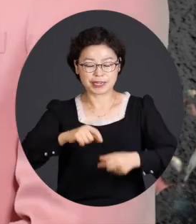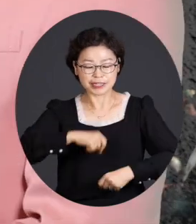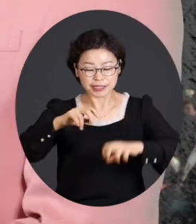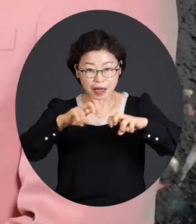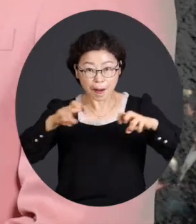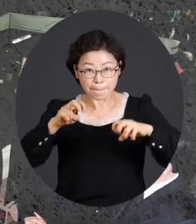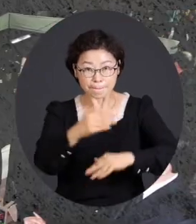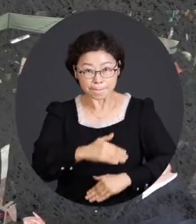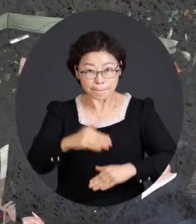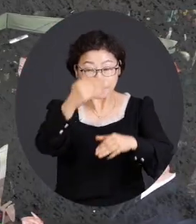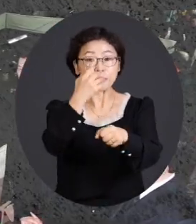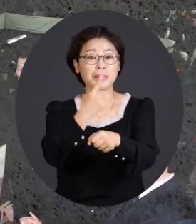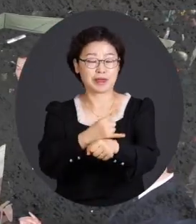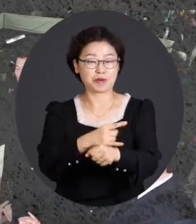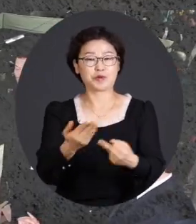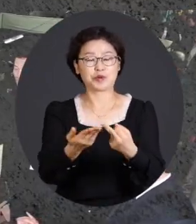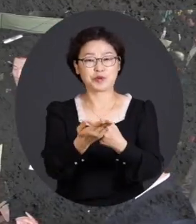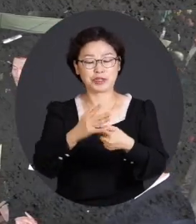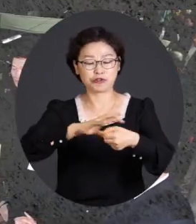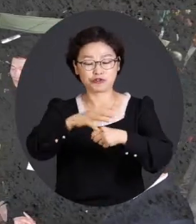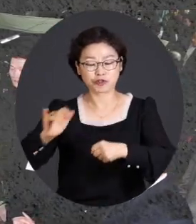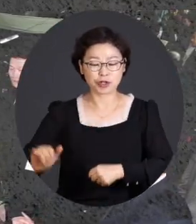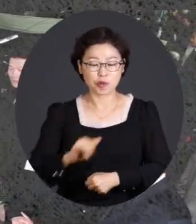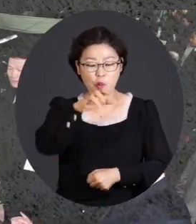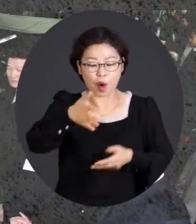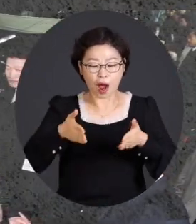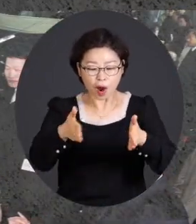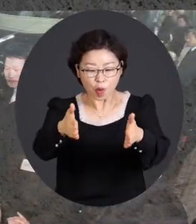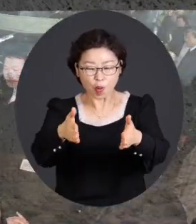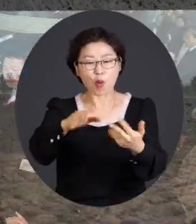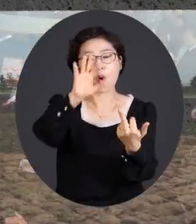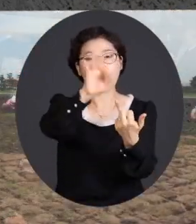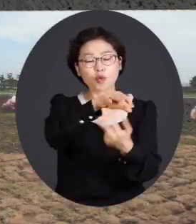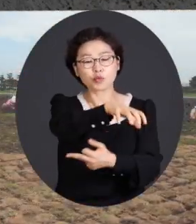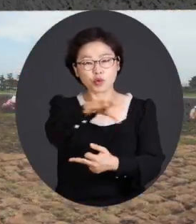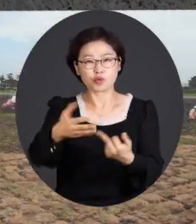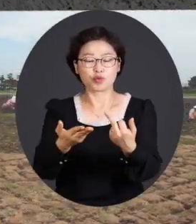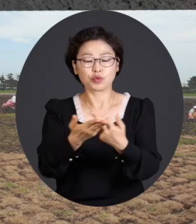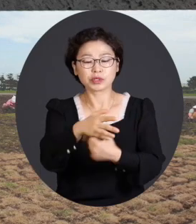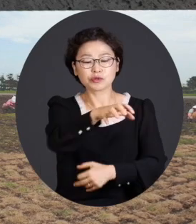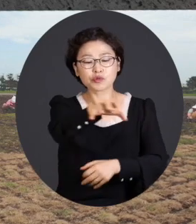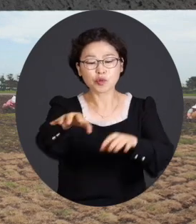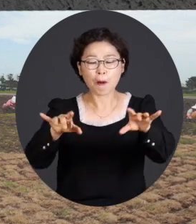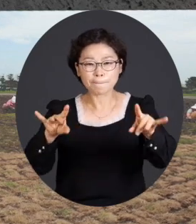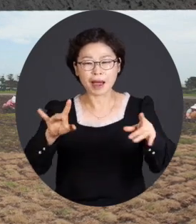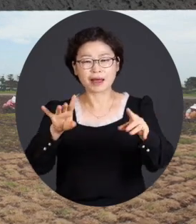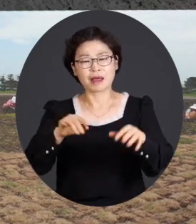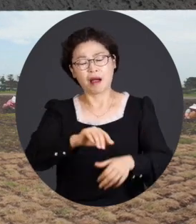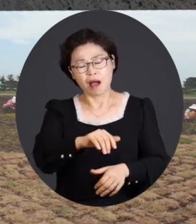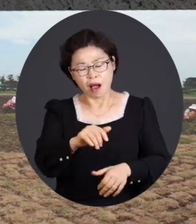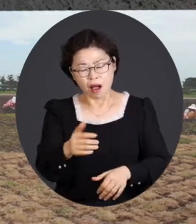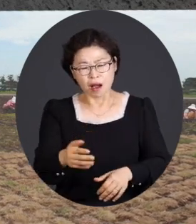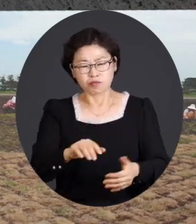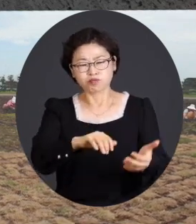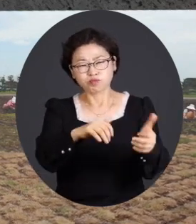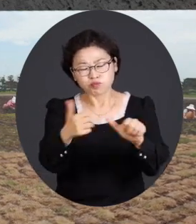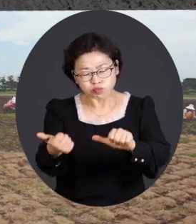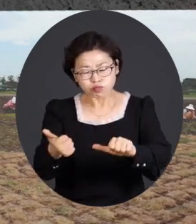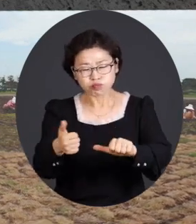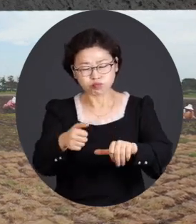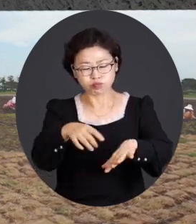진상조사가 진행됐고 제주국제공항 활주로, 오름자락 등 제주 곳곳에서 수백 구의 4.3